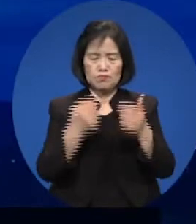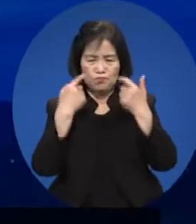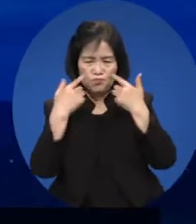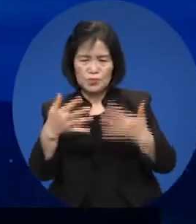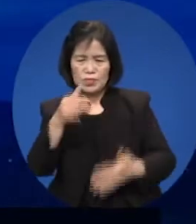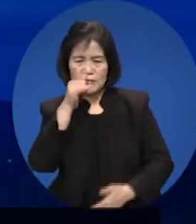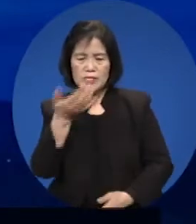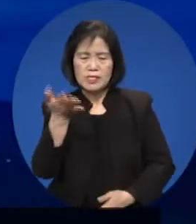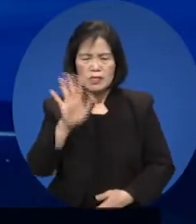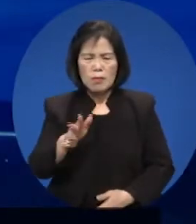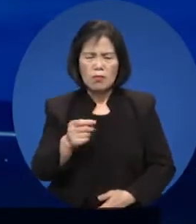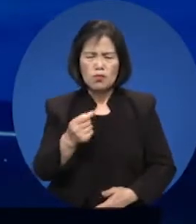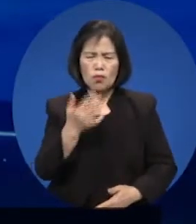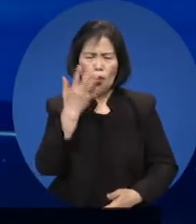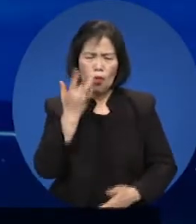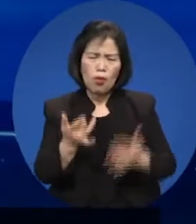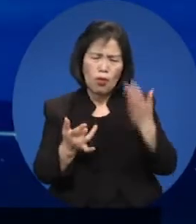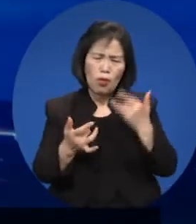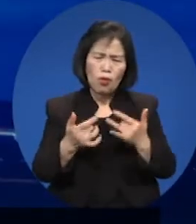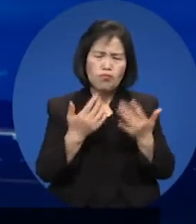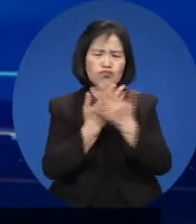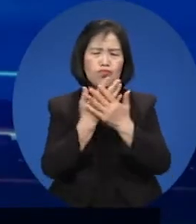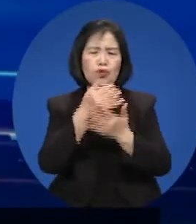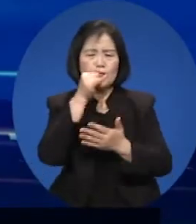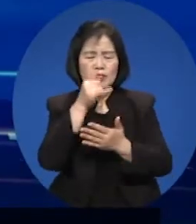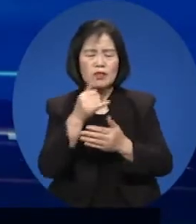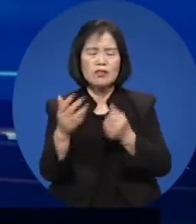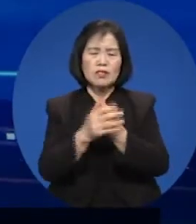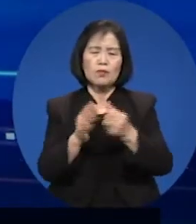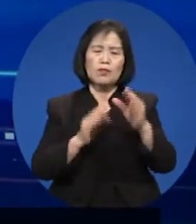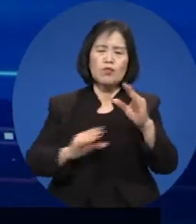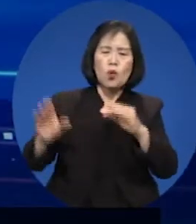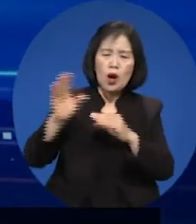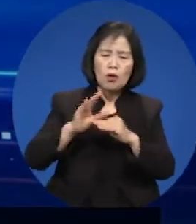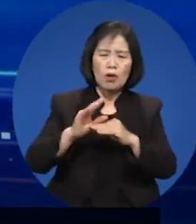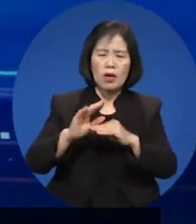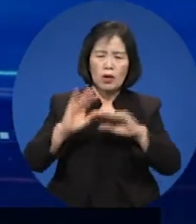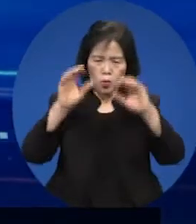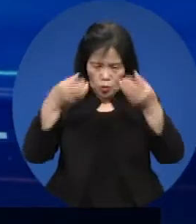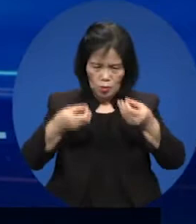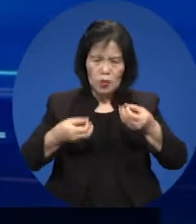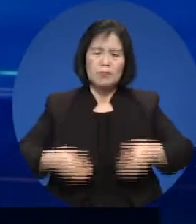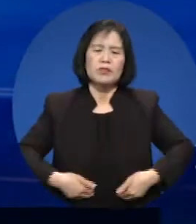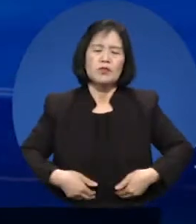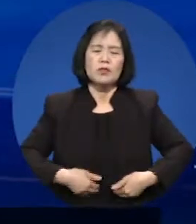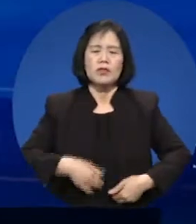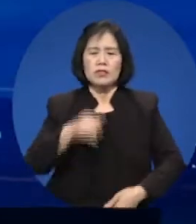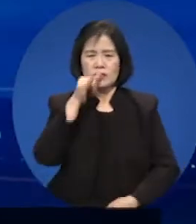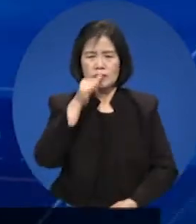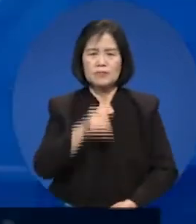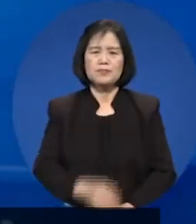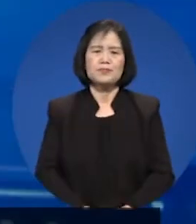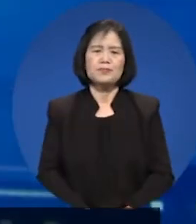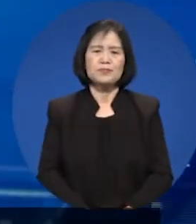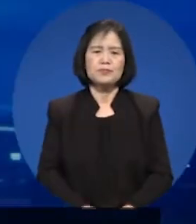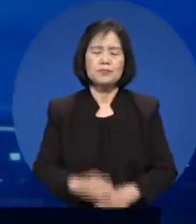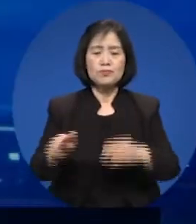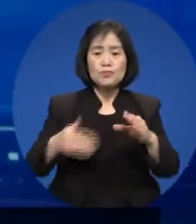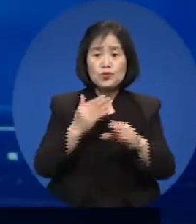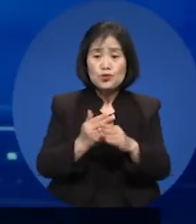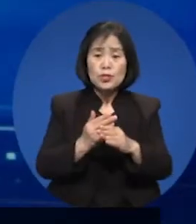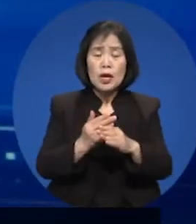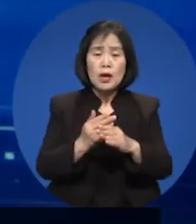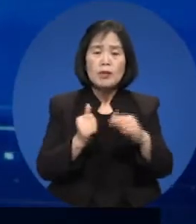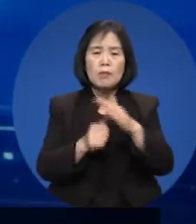있긴 하지만 분명히 미비한 부분이 있기 때문에 여기에 대한 보안과 여러가지 좀 돌아 볼 부분이 필요한 내용도 한번 짚어 봤습니다 이 가운데 대표적인